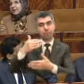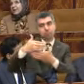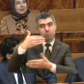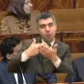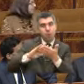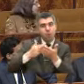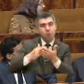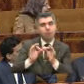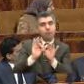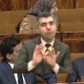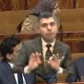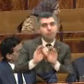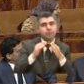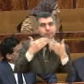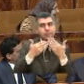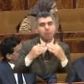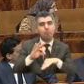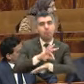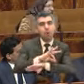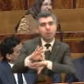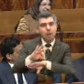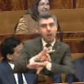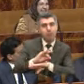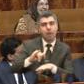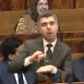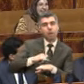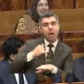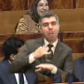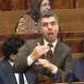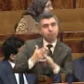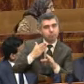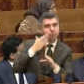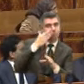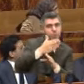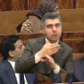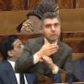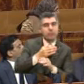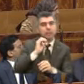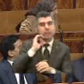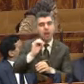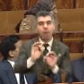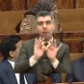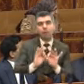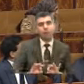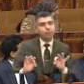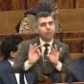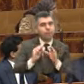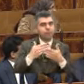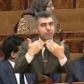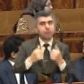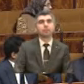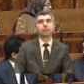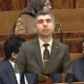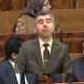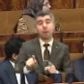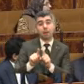بالمعدات والموارد البشرية اللازمة لتمكين الشباب من الاستفادة من خدمتها على الوجه المطلوب. الأمر الذي يجعل هذه الفئة الاجتماعية